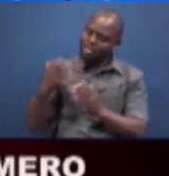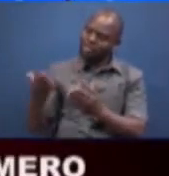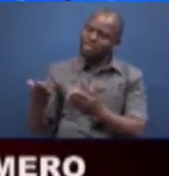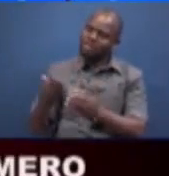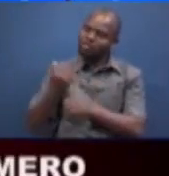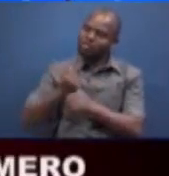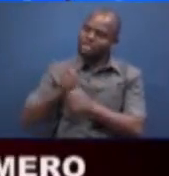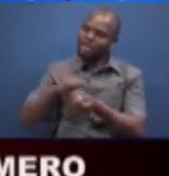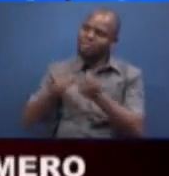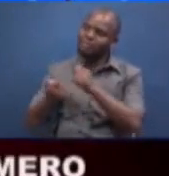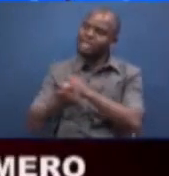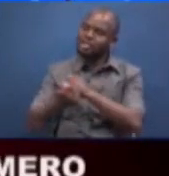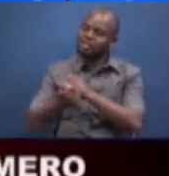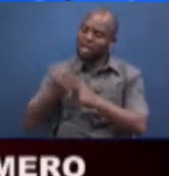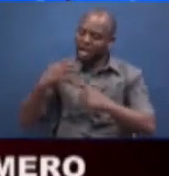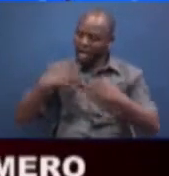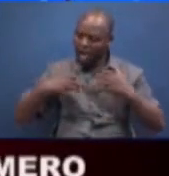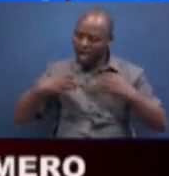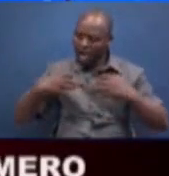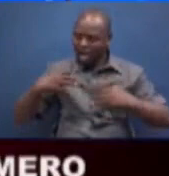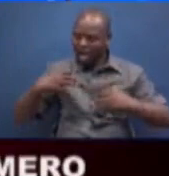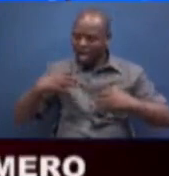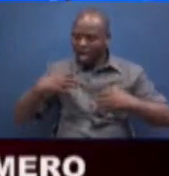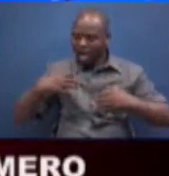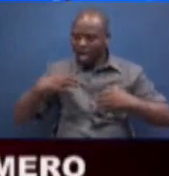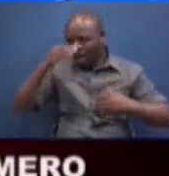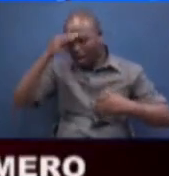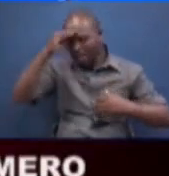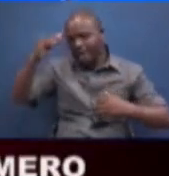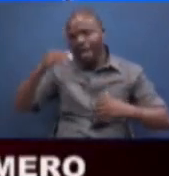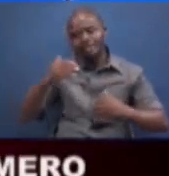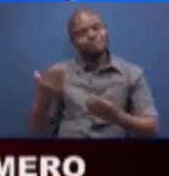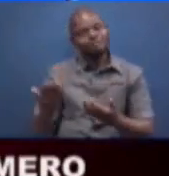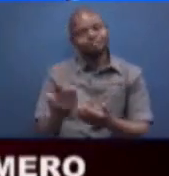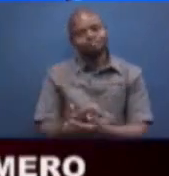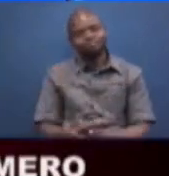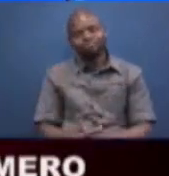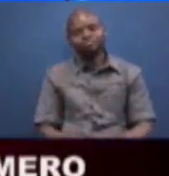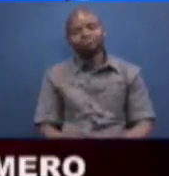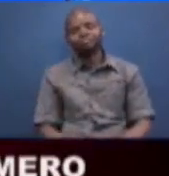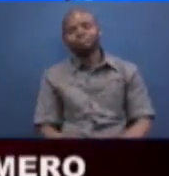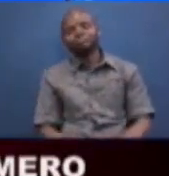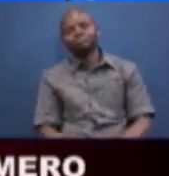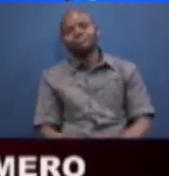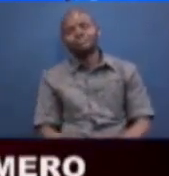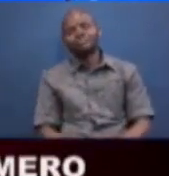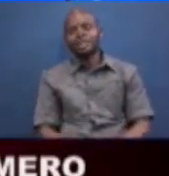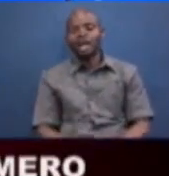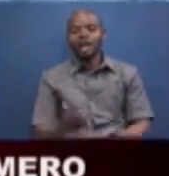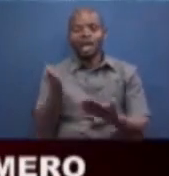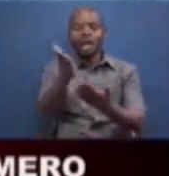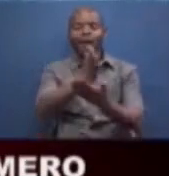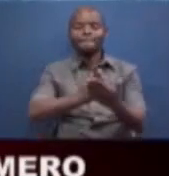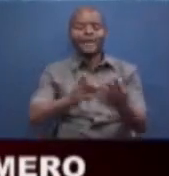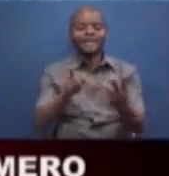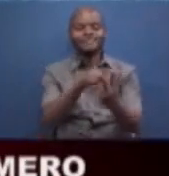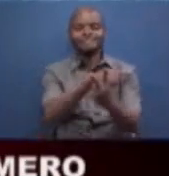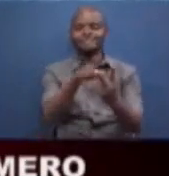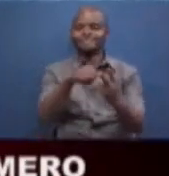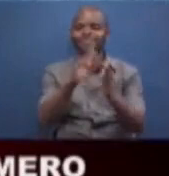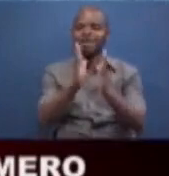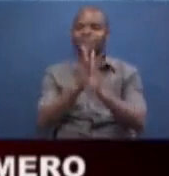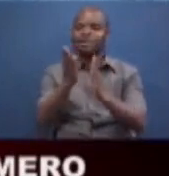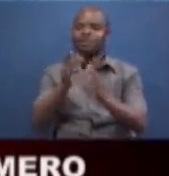huyo kufanya mabadiliko ya askari katika kituo cha polisi cha Mvomero. Pande hizo mbili zimetoa maombi